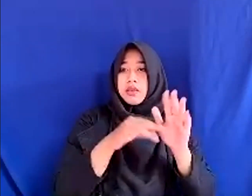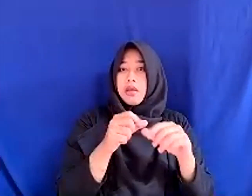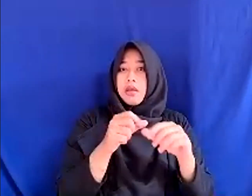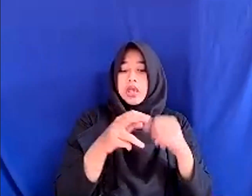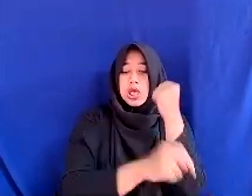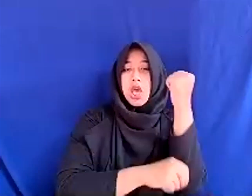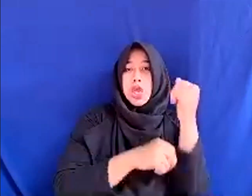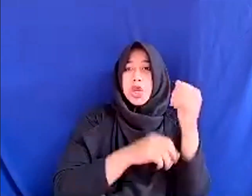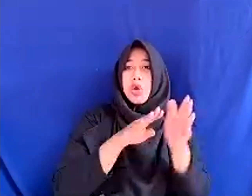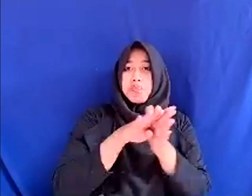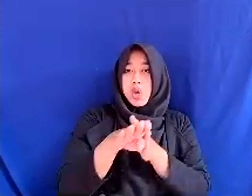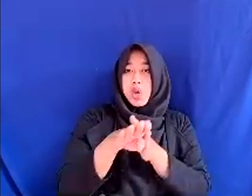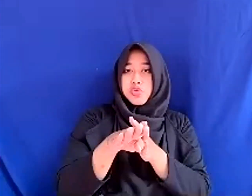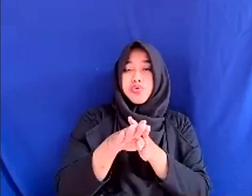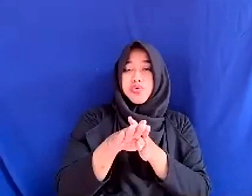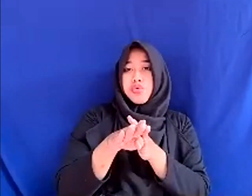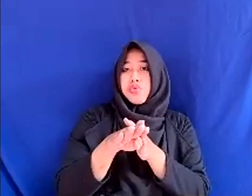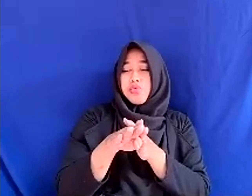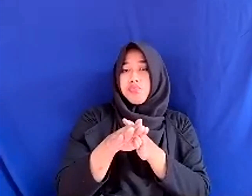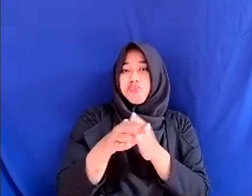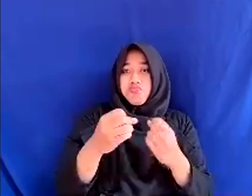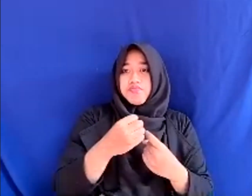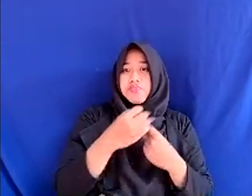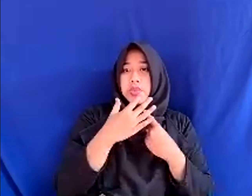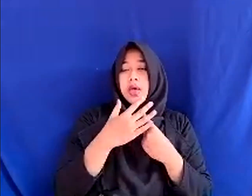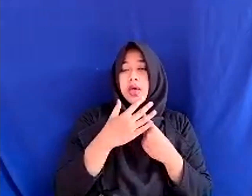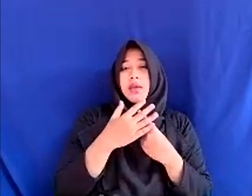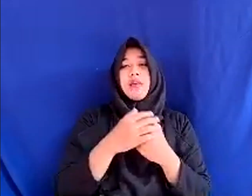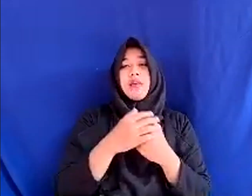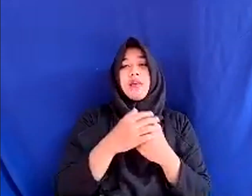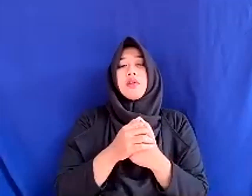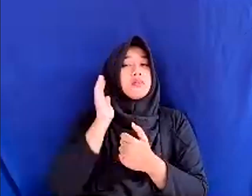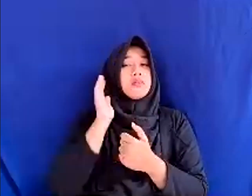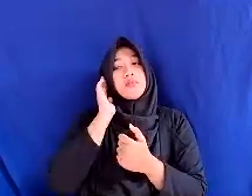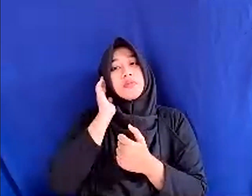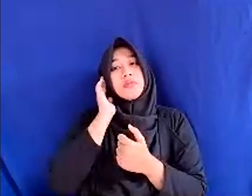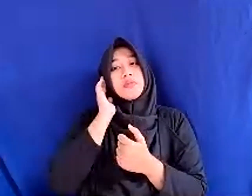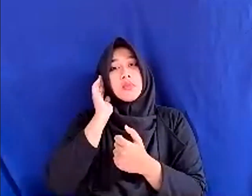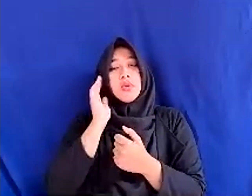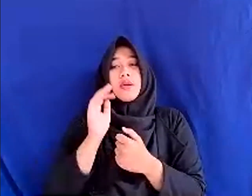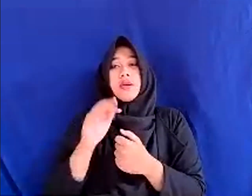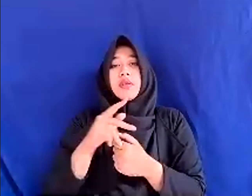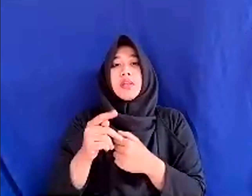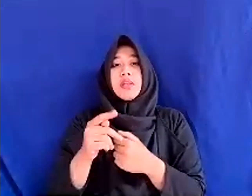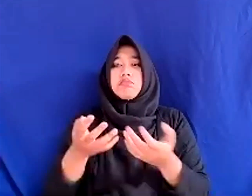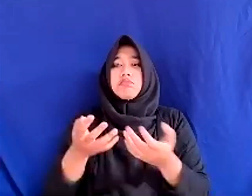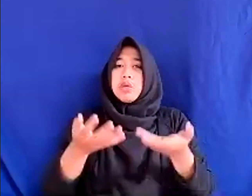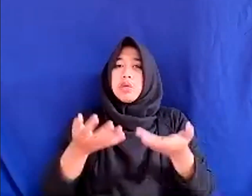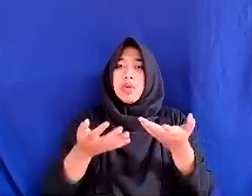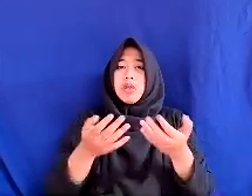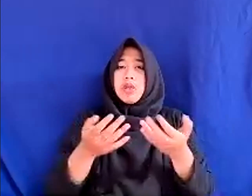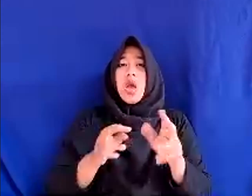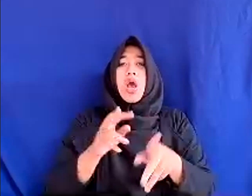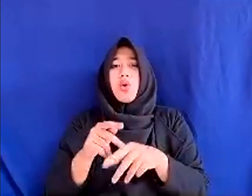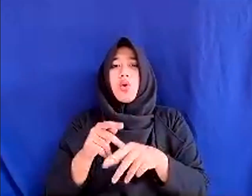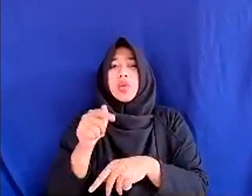dampaknya lebih dahsyat lagi. Jadi kita mesti menimbang-nimbang. Kalau ini dilakukan, kalau ini